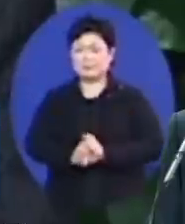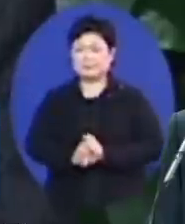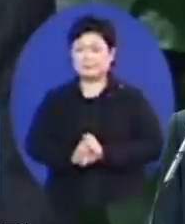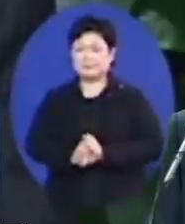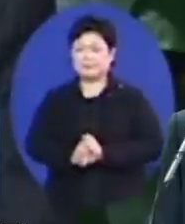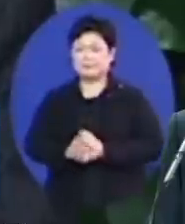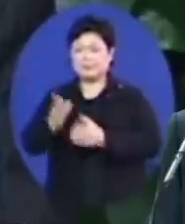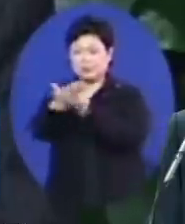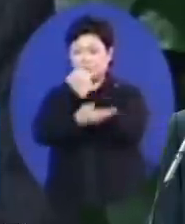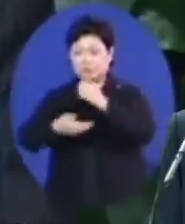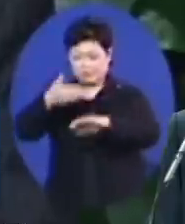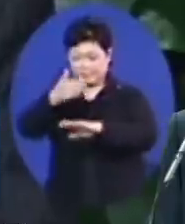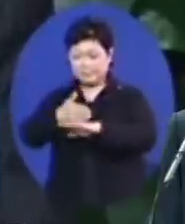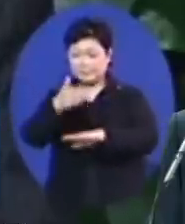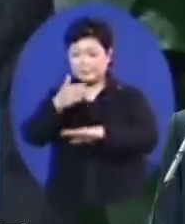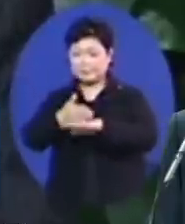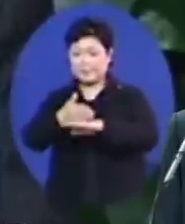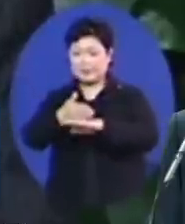추수감사는